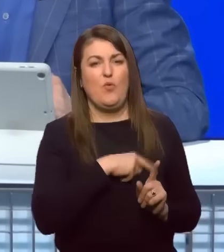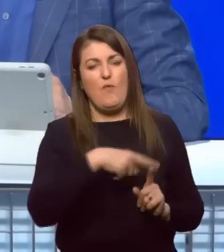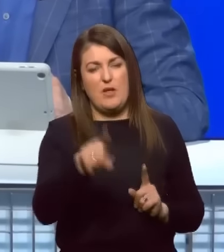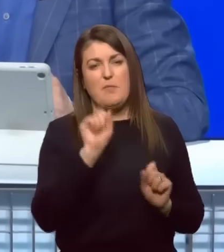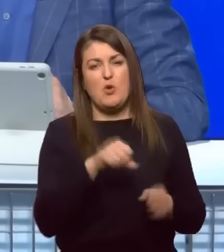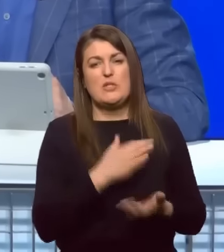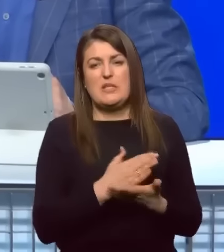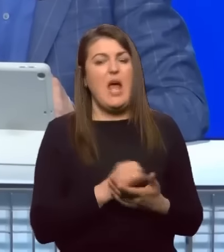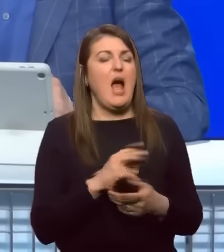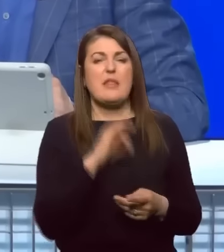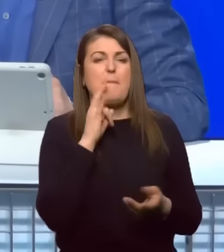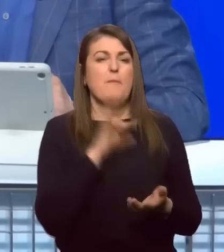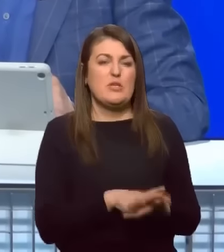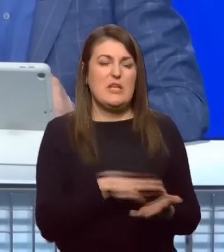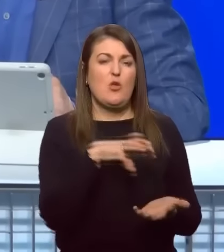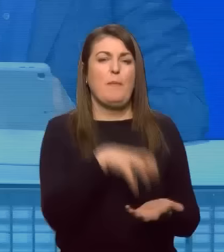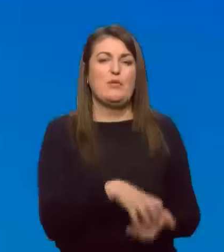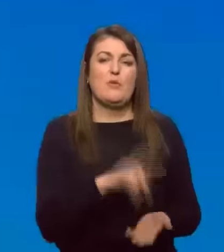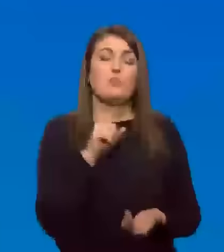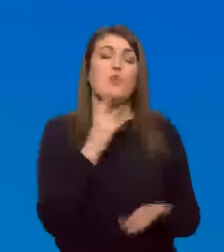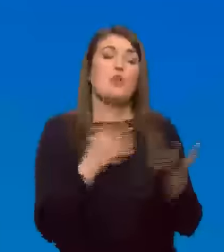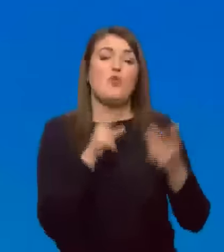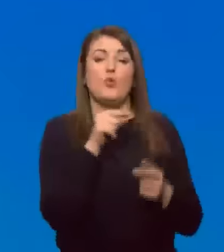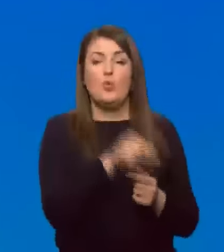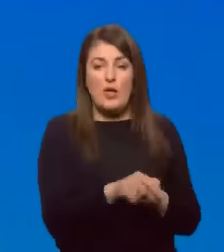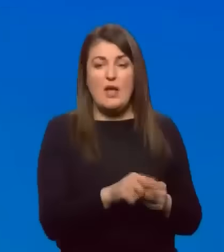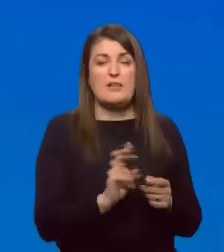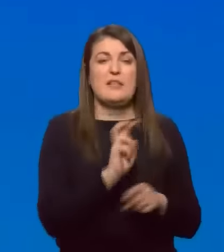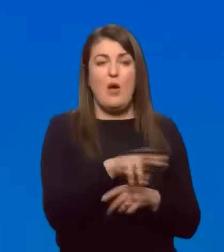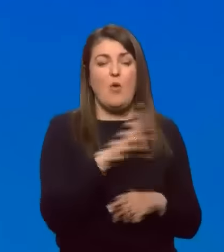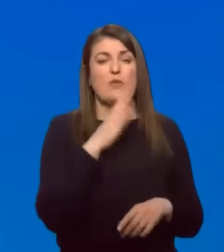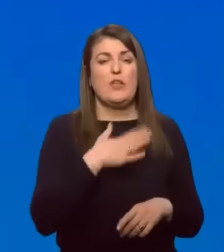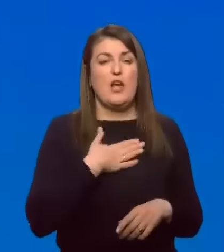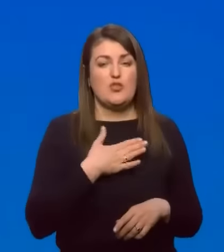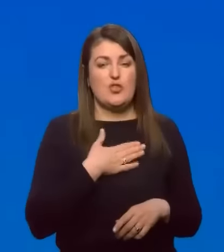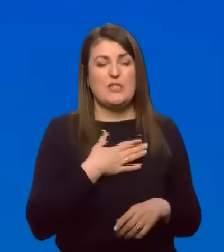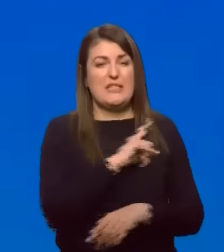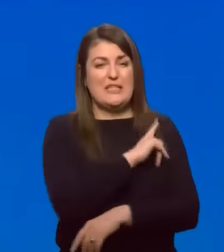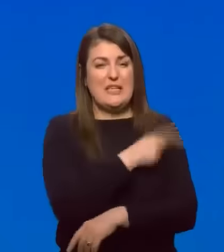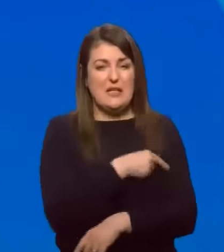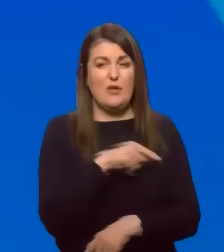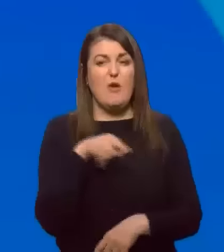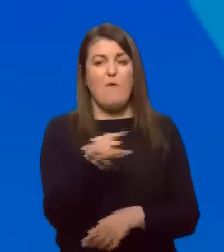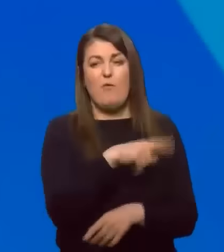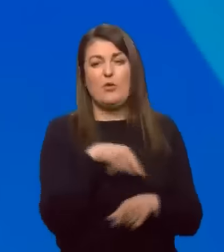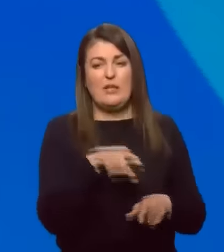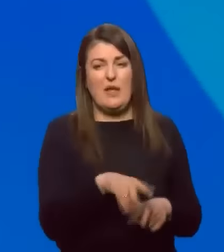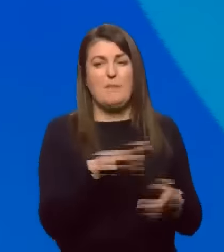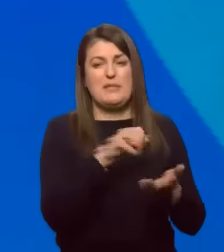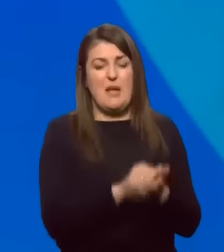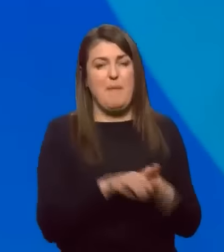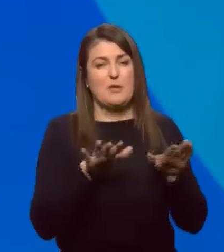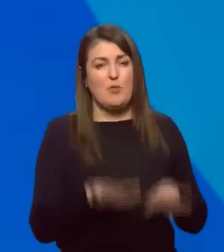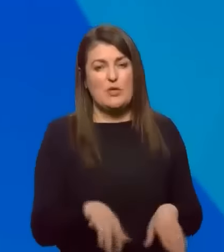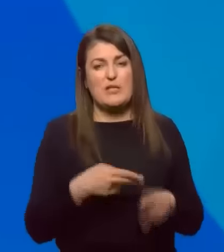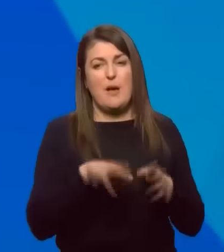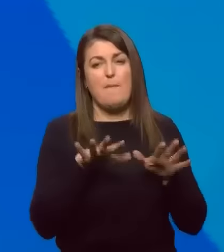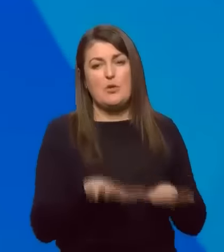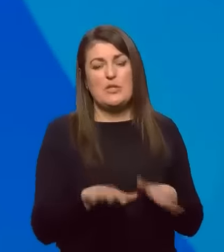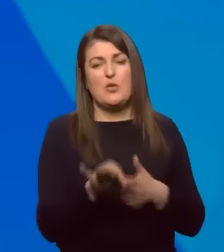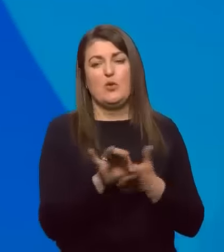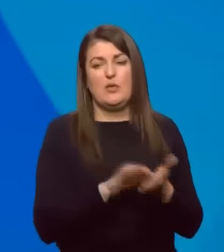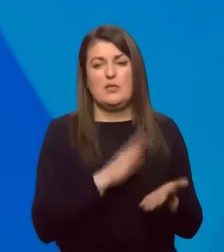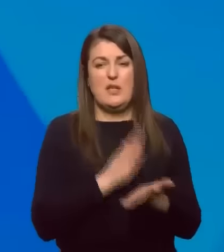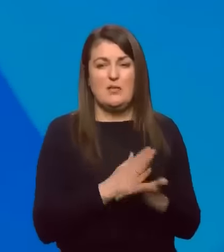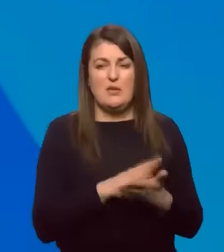знаходитися, а не постійно базування. Тому що якщо туди заходять наші сили, вони там займають позицію, ця позиція